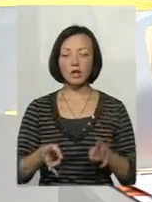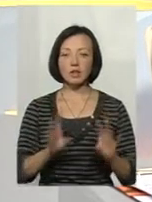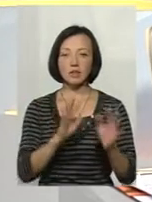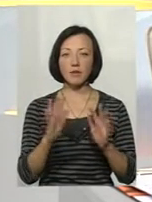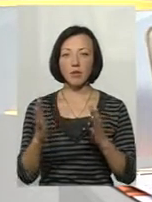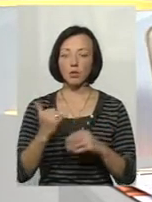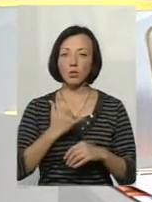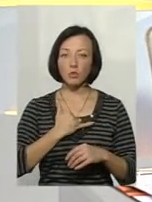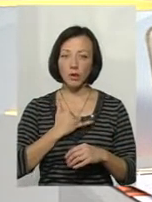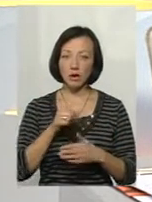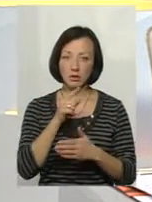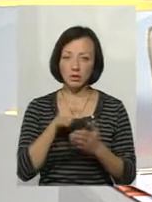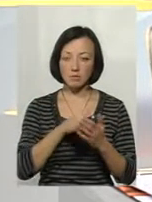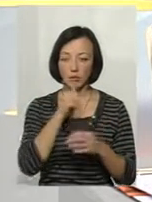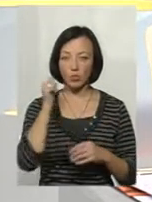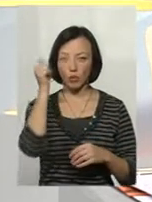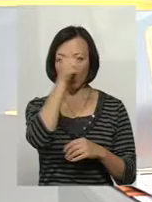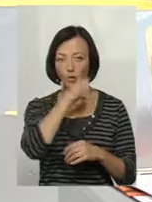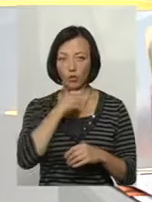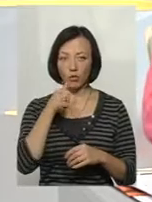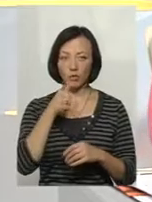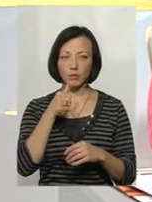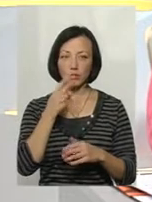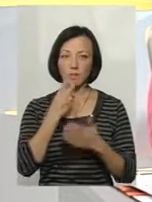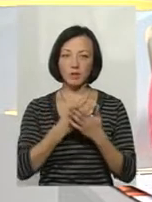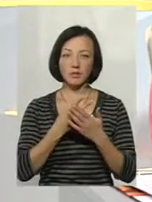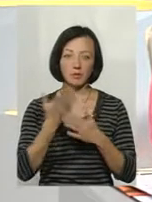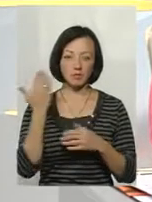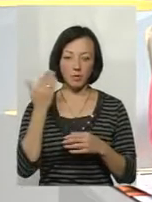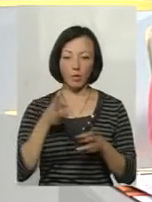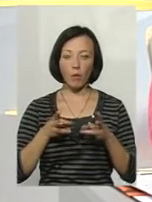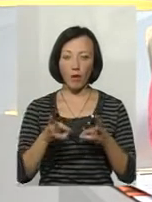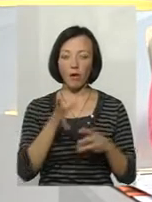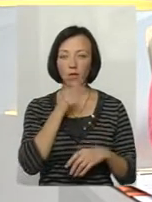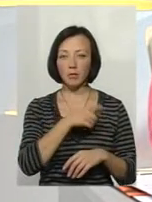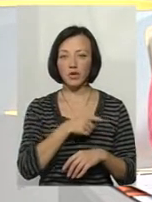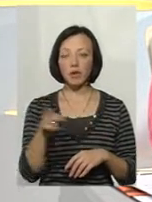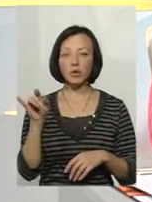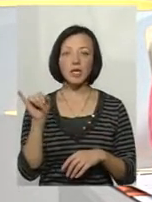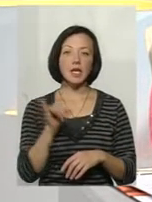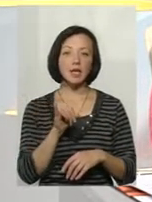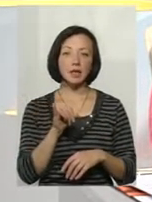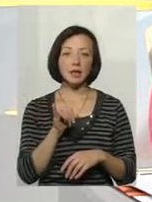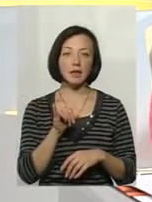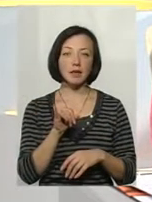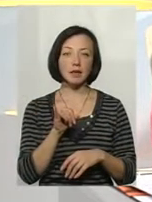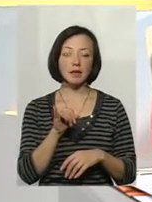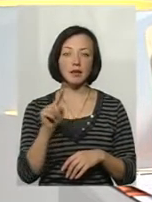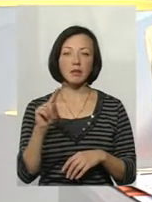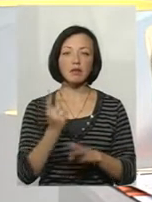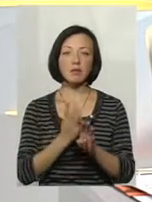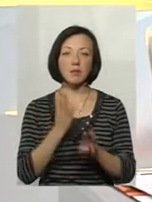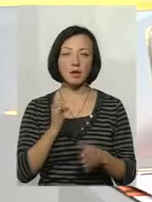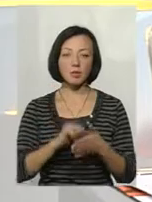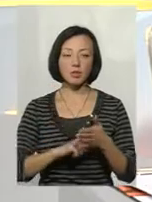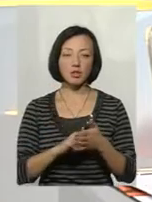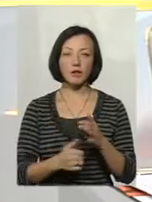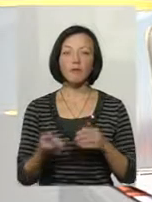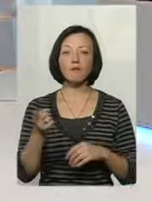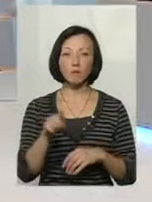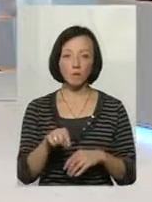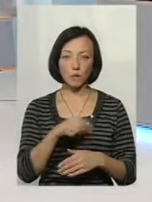випадки у нас минулого року, якщо поглянути за той опалювальний період, і насамперед, причина в чому?